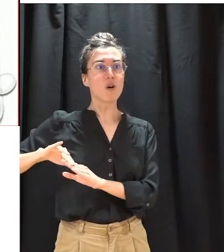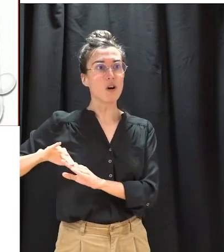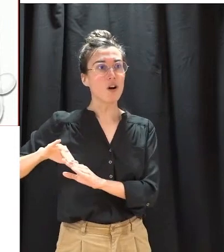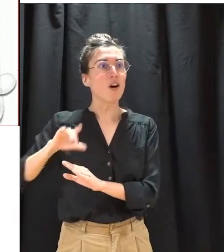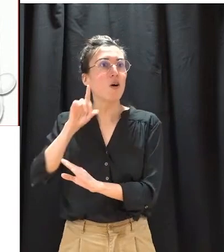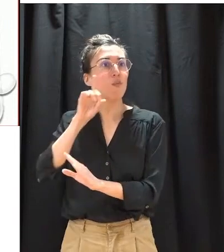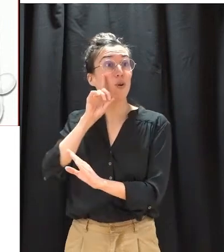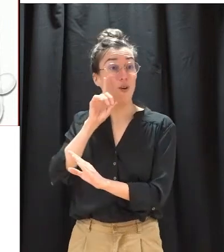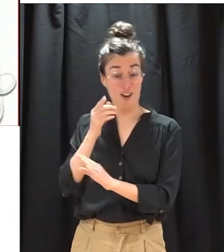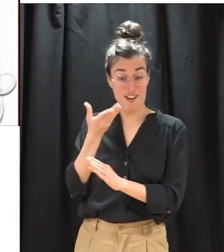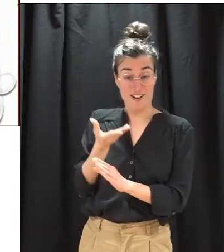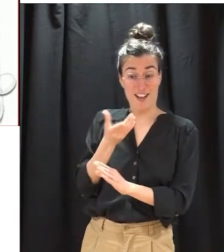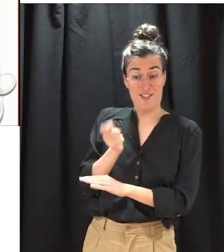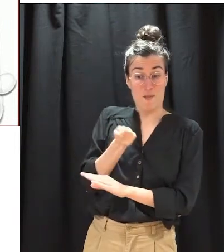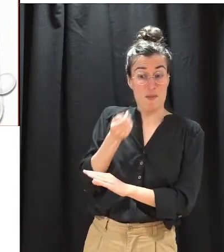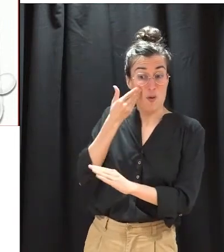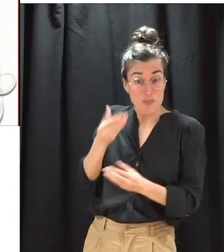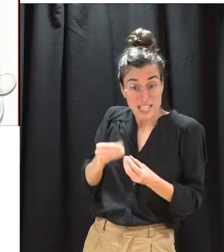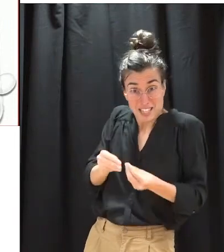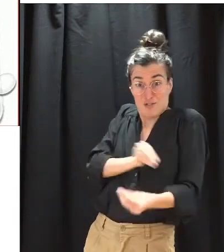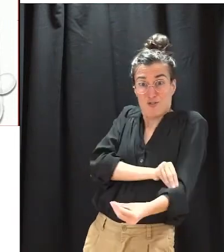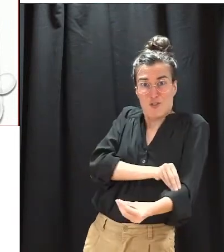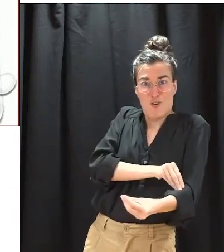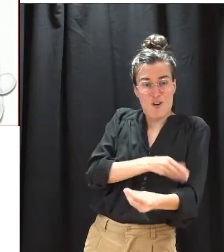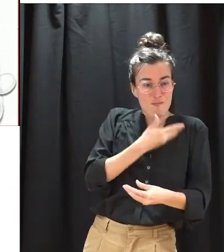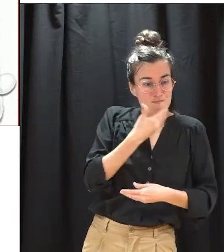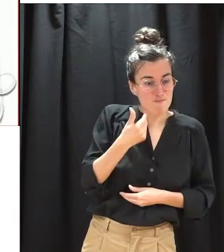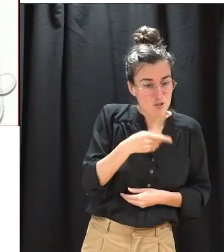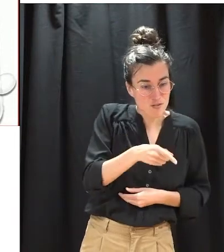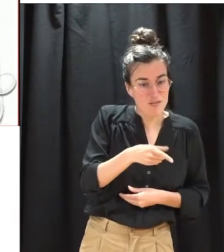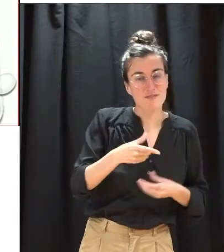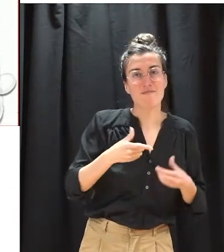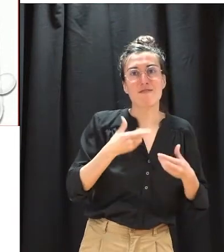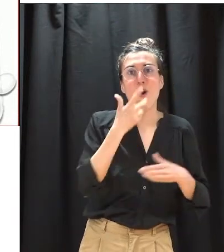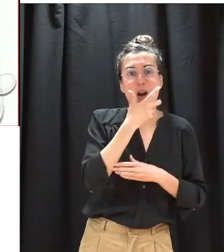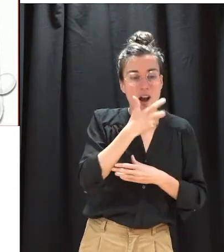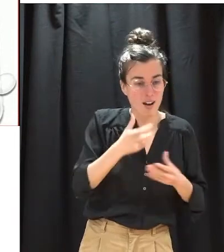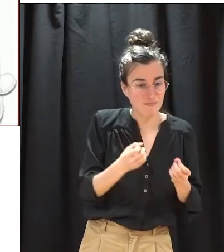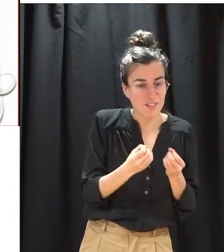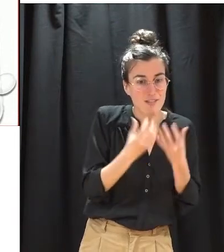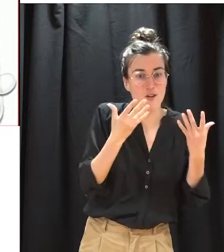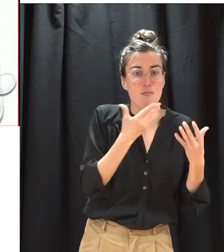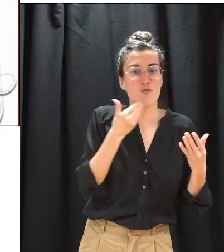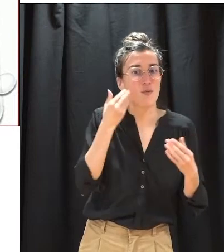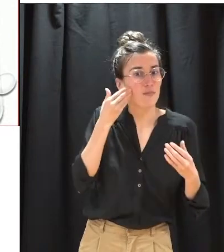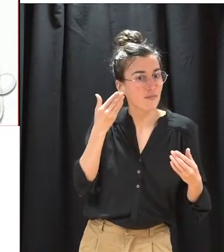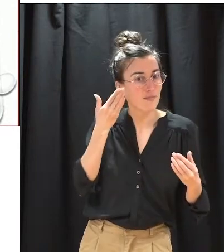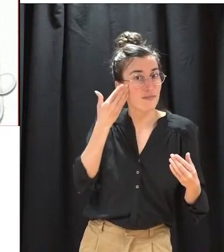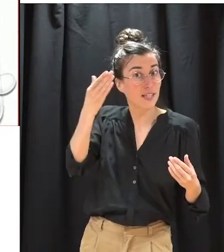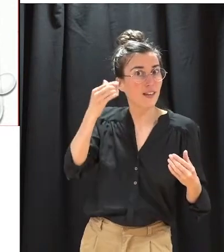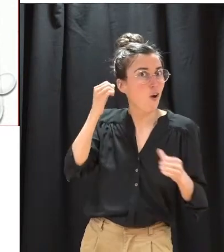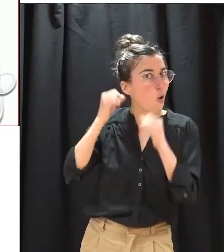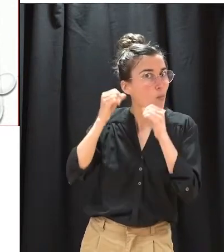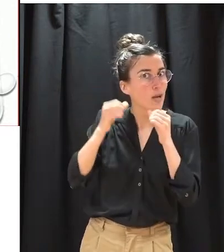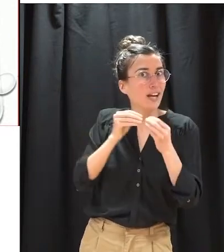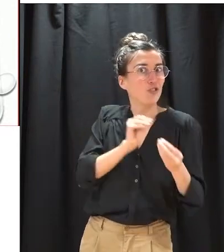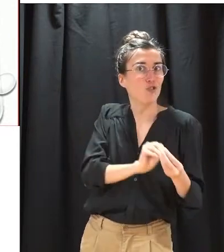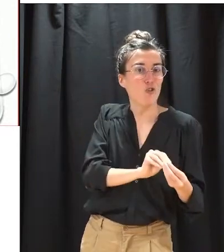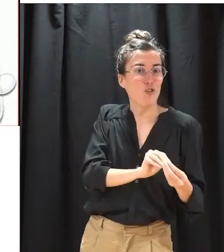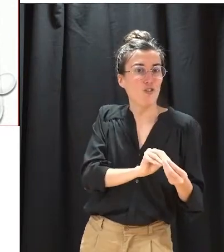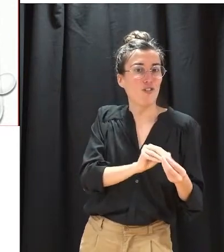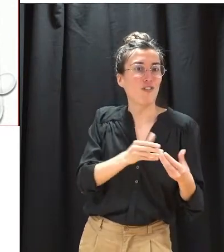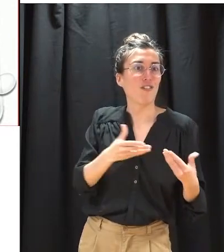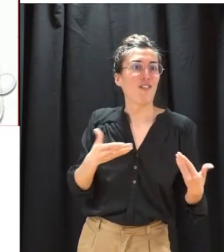langage oral. Donc aussi, c'est une incitation peut-être à se dire qu'il va falloir poser tôt cet